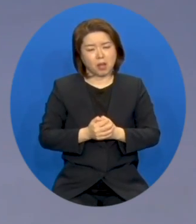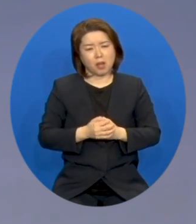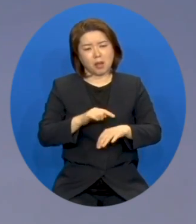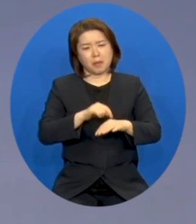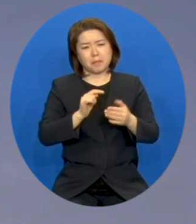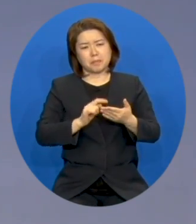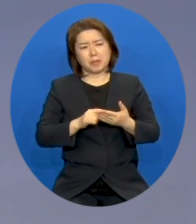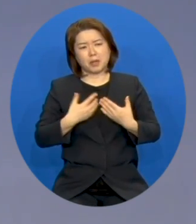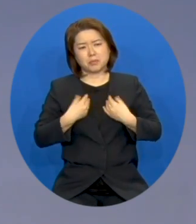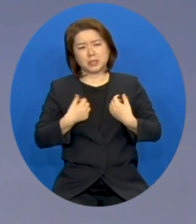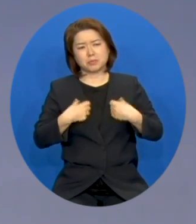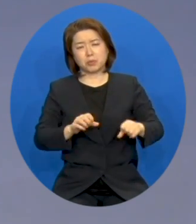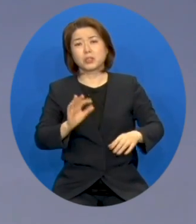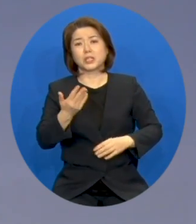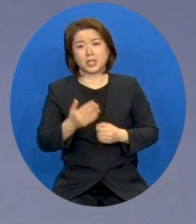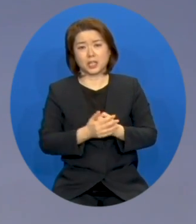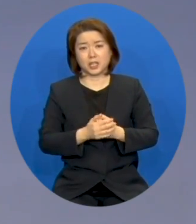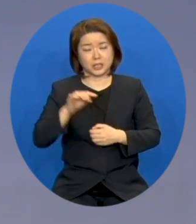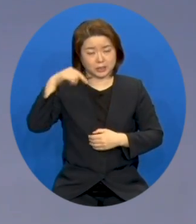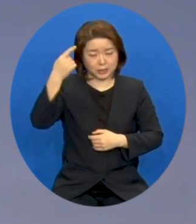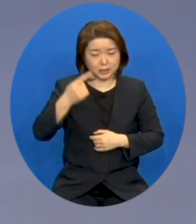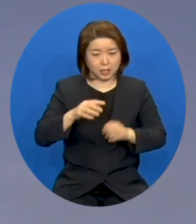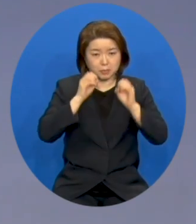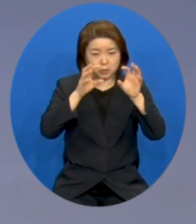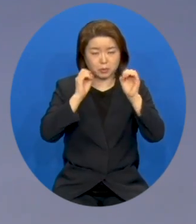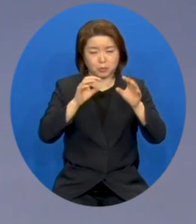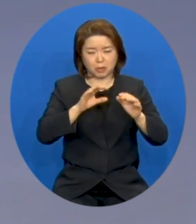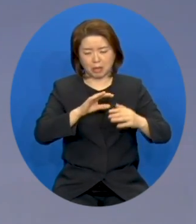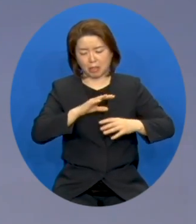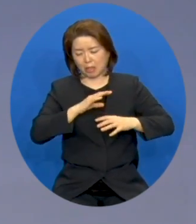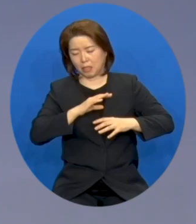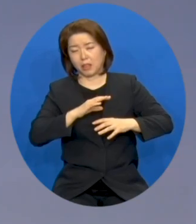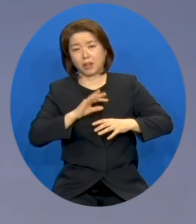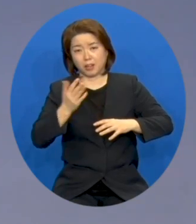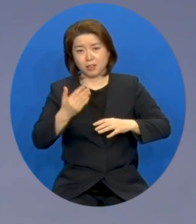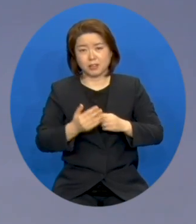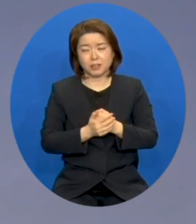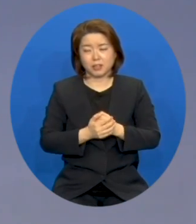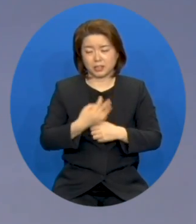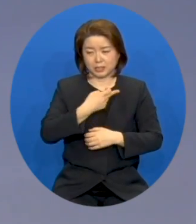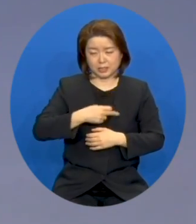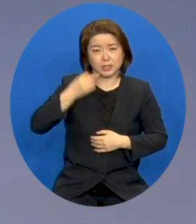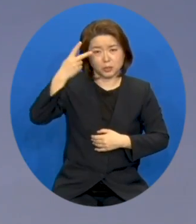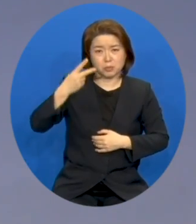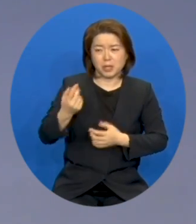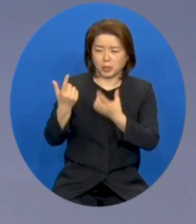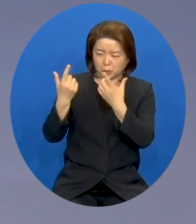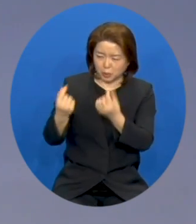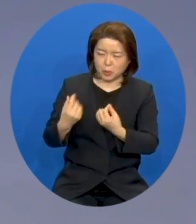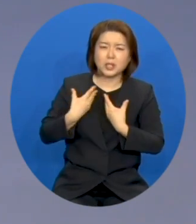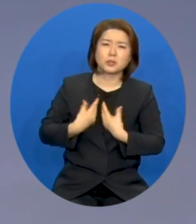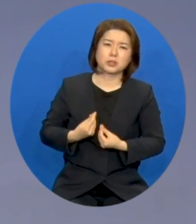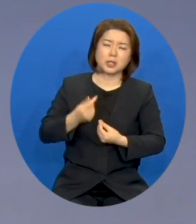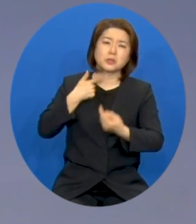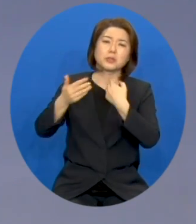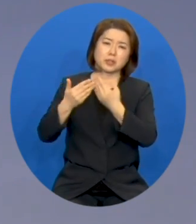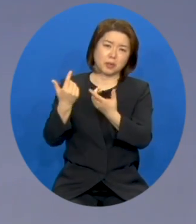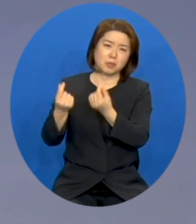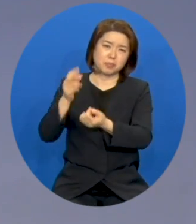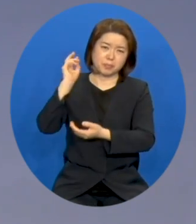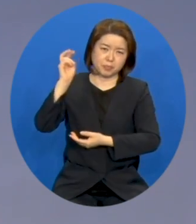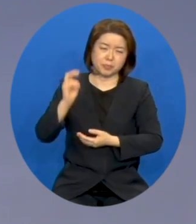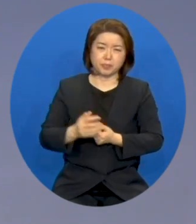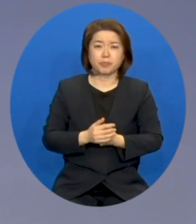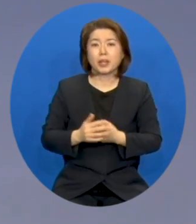되어버립니다. 그 다음에는 전도하는 것 자체가 두려워지죠. 사도 바울도 똑같은 좌절을 겪었던 것 같습니다.